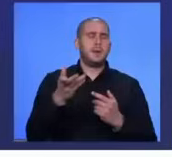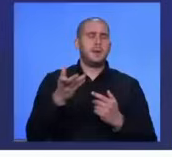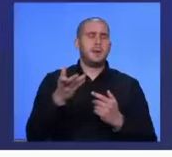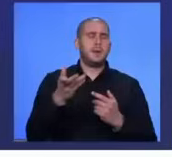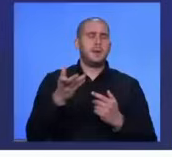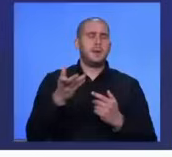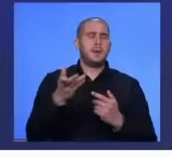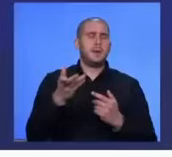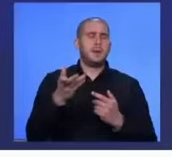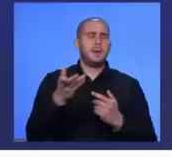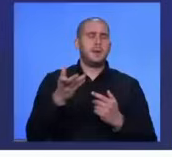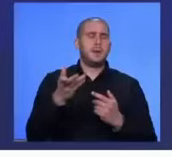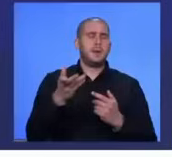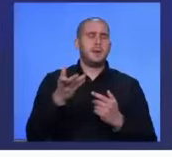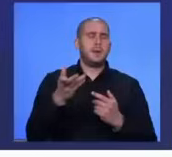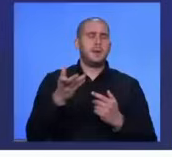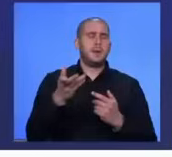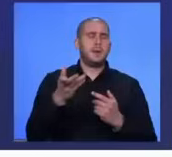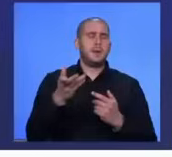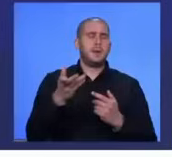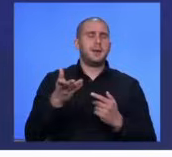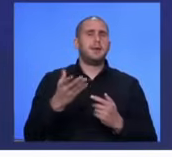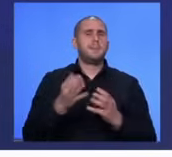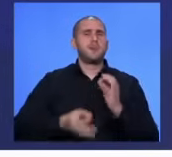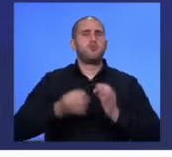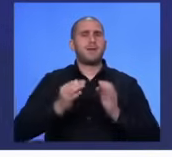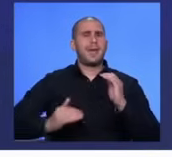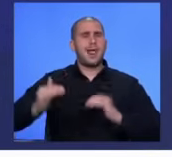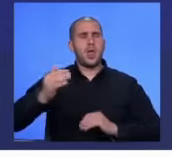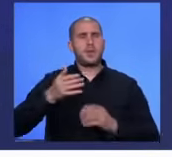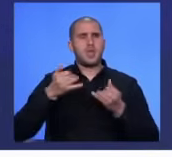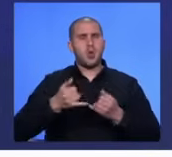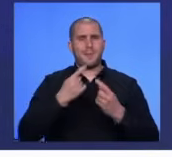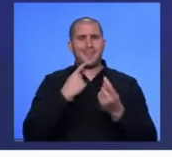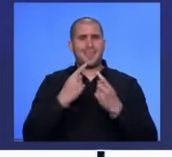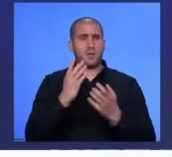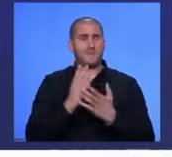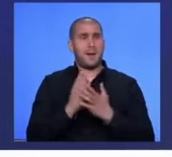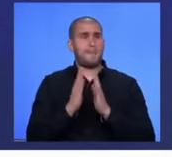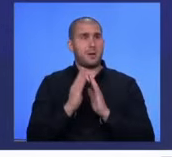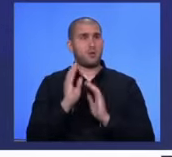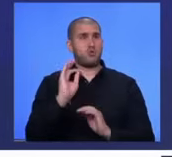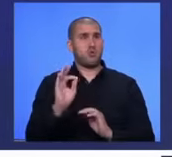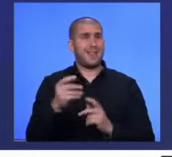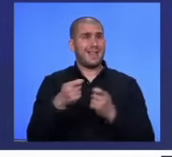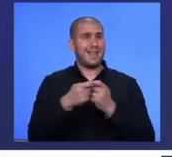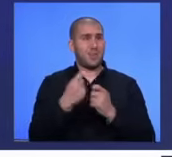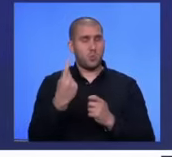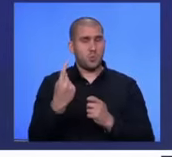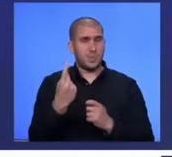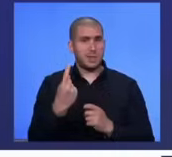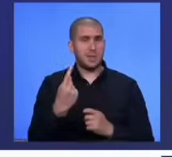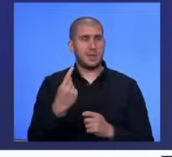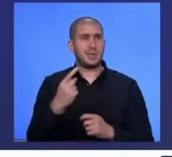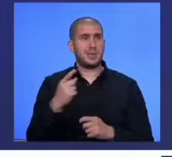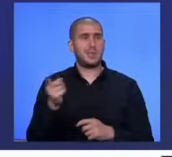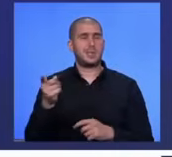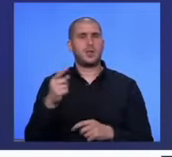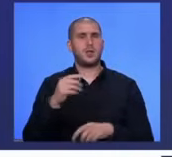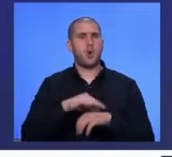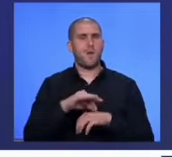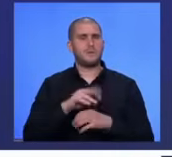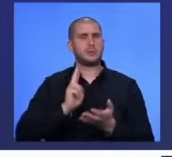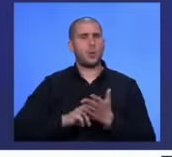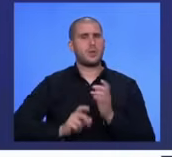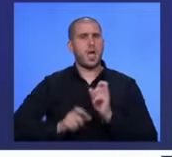נקסט. תודה. בבית המשפט העליון התקיים היום דיון בבקשתם של הארגונים, גישה, רופאים לזכויות אדם